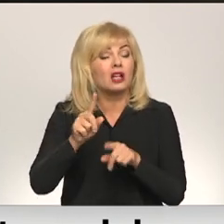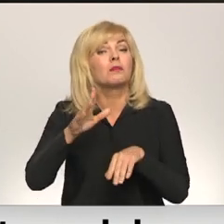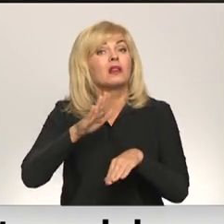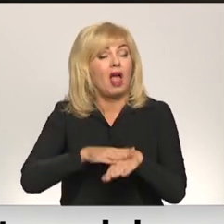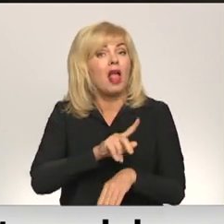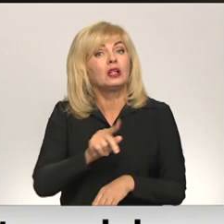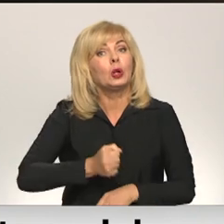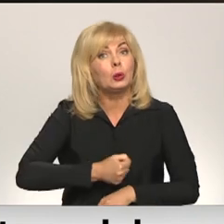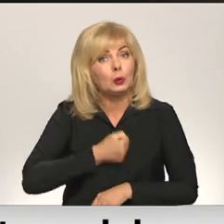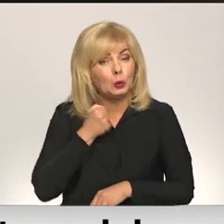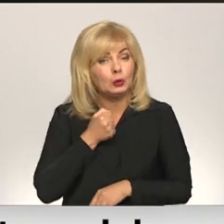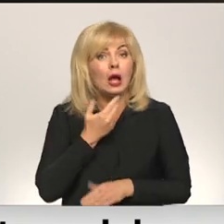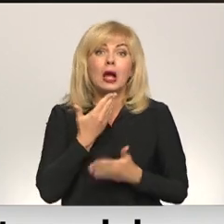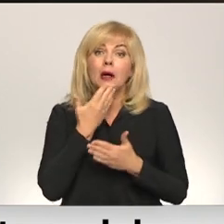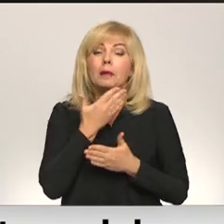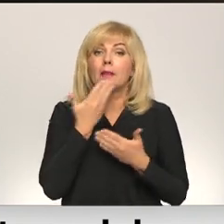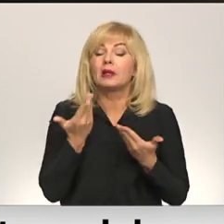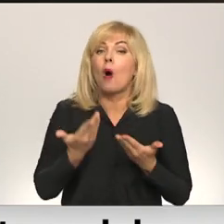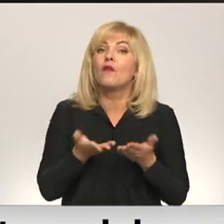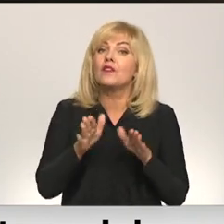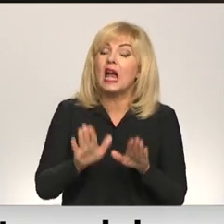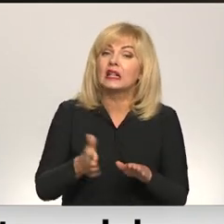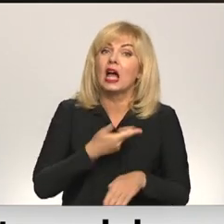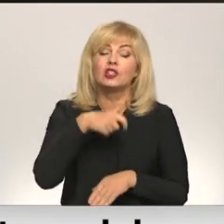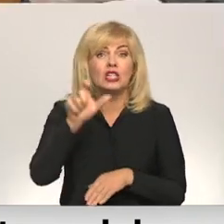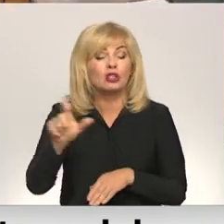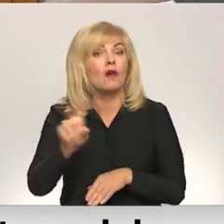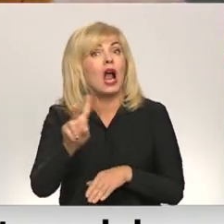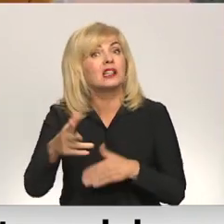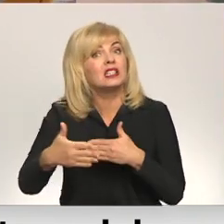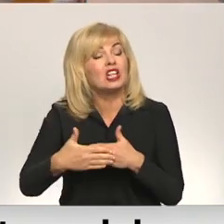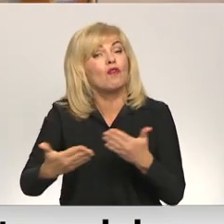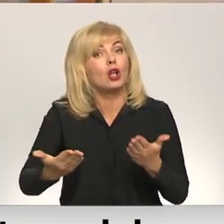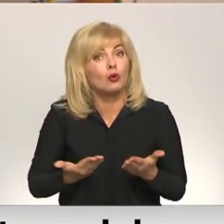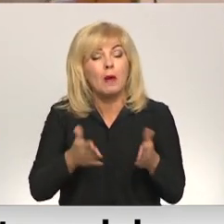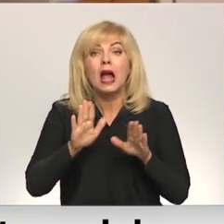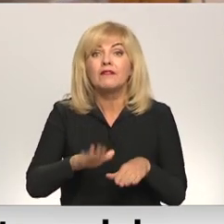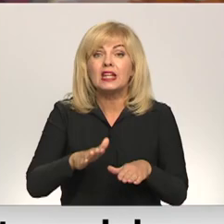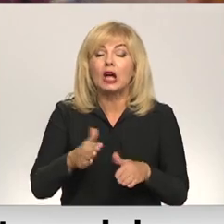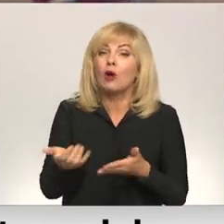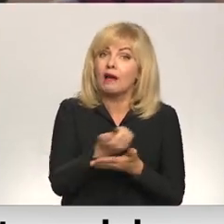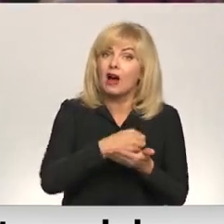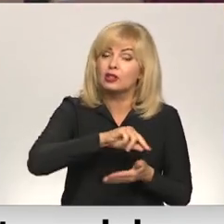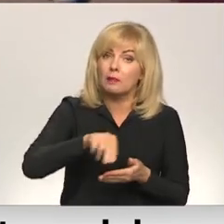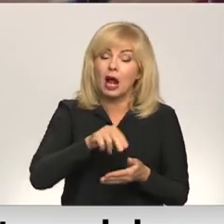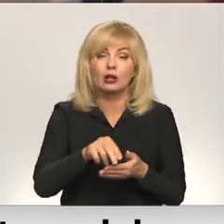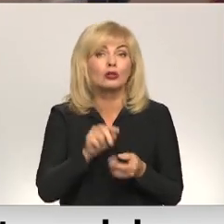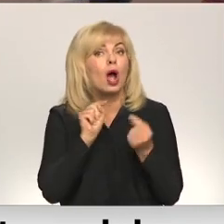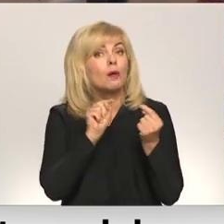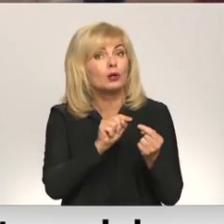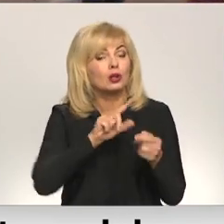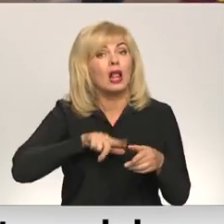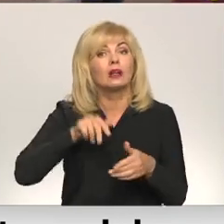ir grūti, ja tas nav kāds vietējais iedzīvotājs vai kas tur dzīvo tūmā. Šobrīd vietējie vāc parakstus, lai protestētu pret pasta